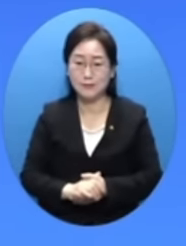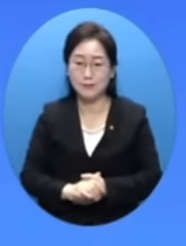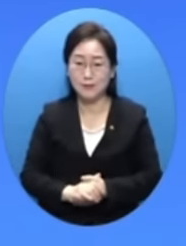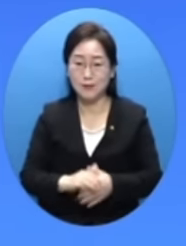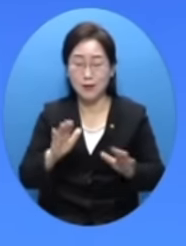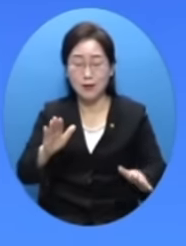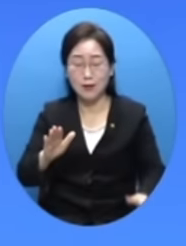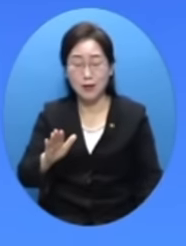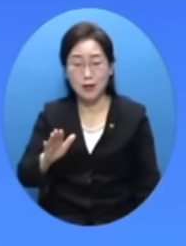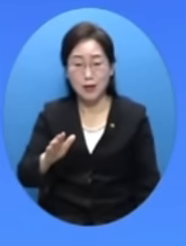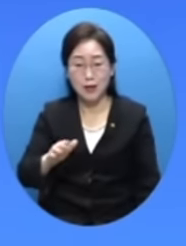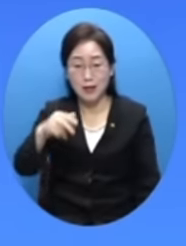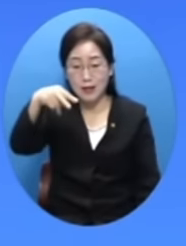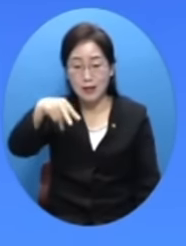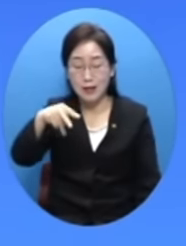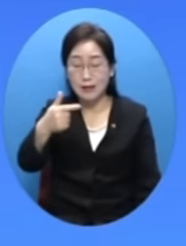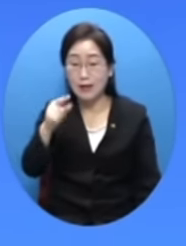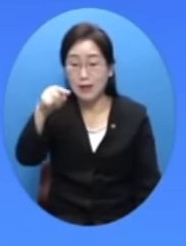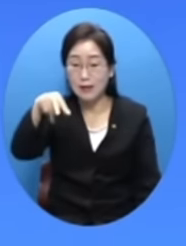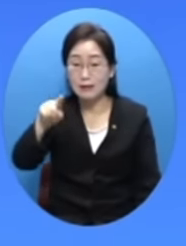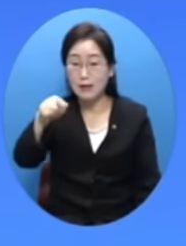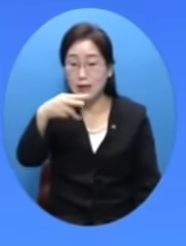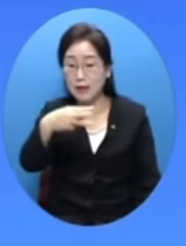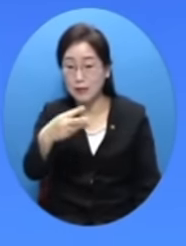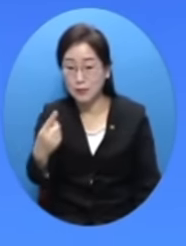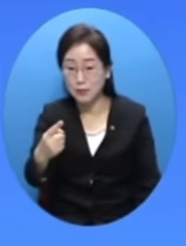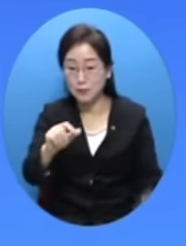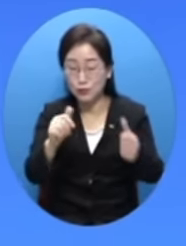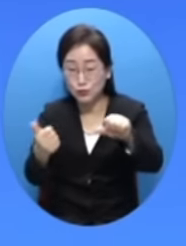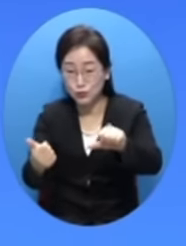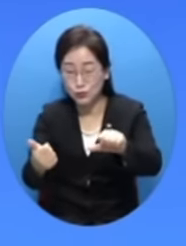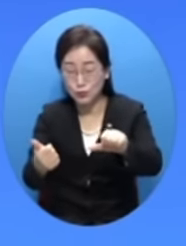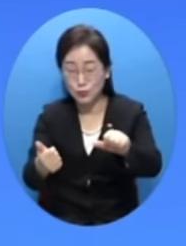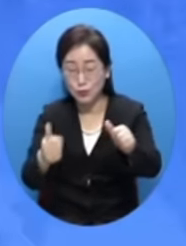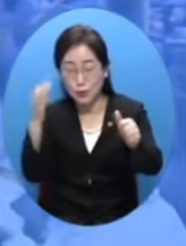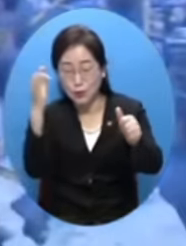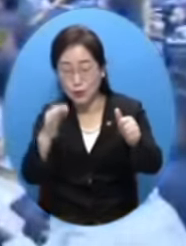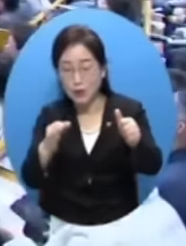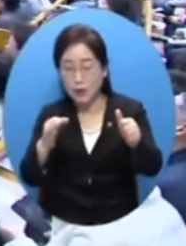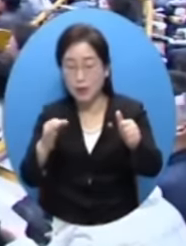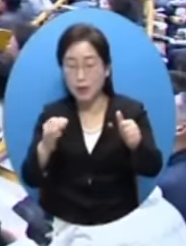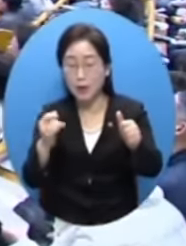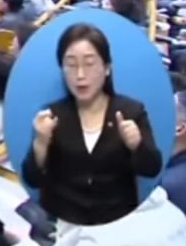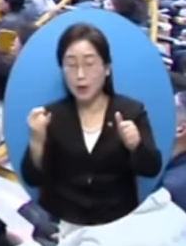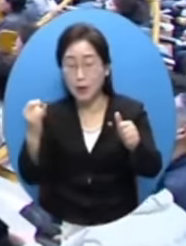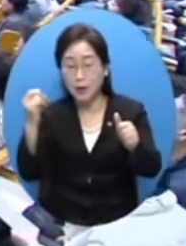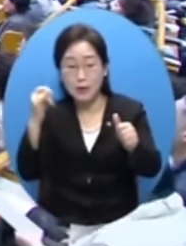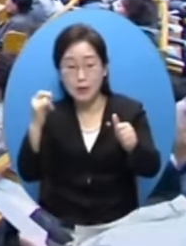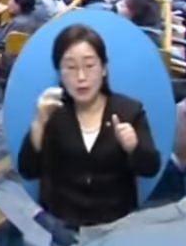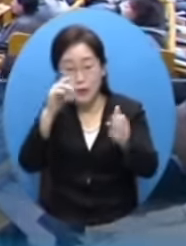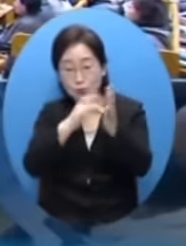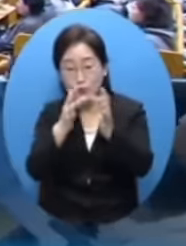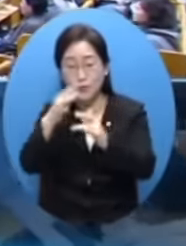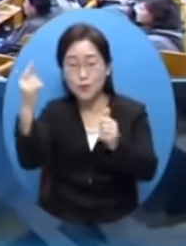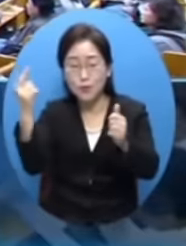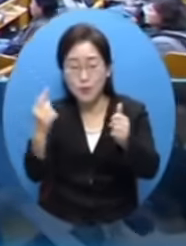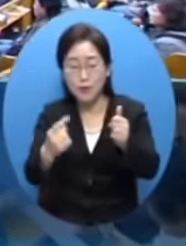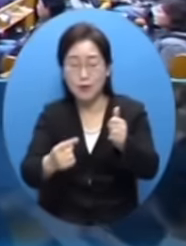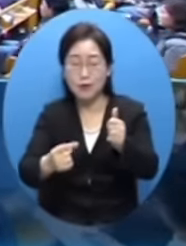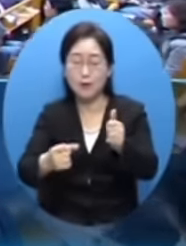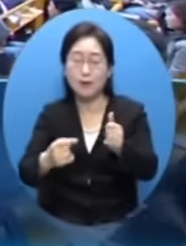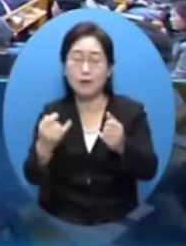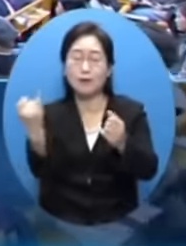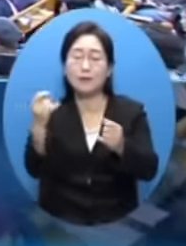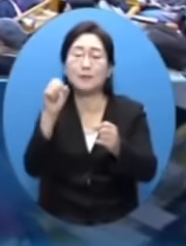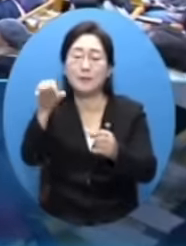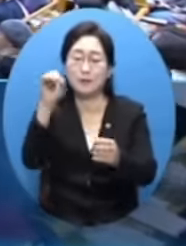오라버니 나사로의 죽음 앞에 통곡하고 있는 마르다에게 예수님 오셔서 말씀하셨습니다. 요한복음 11장 25절